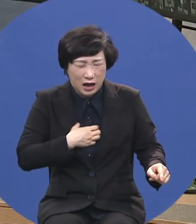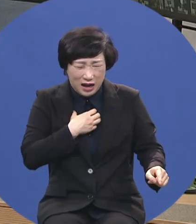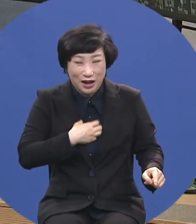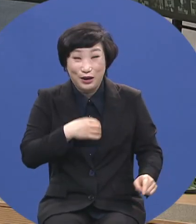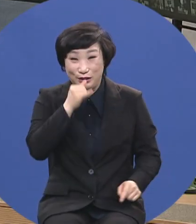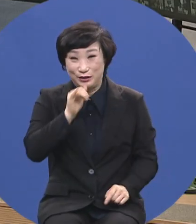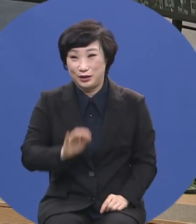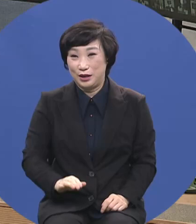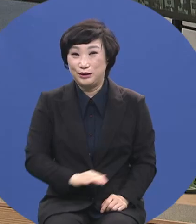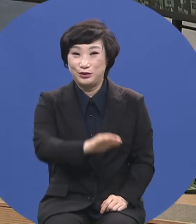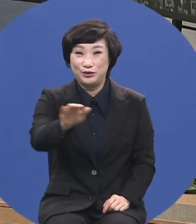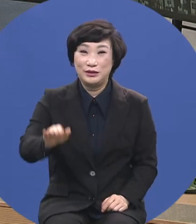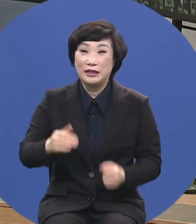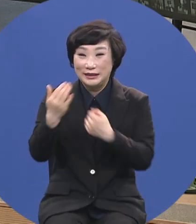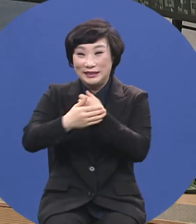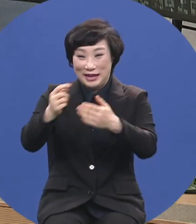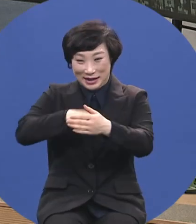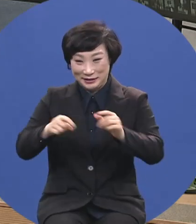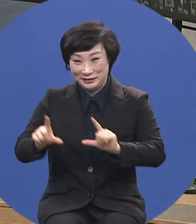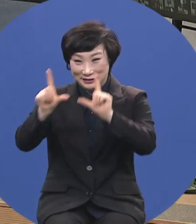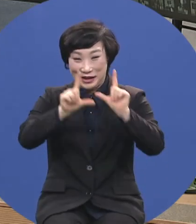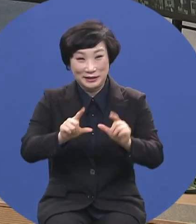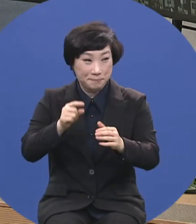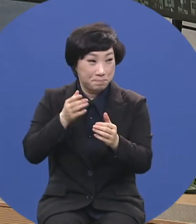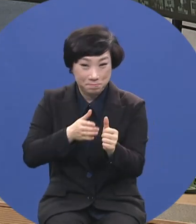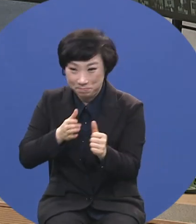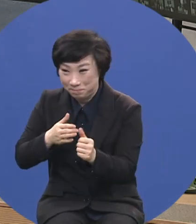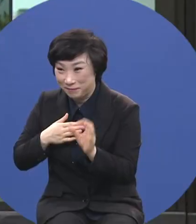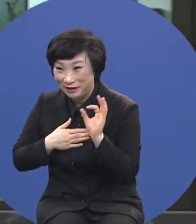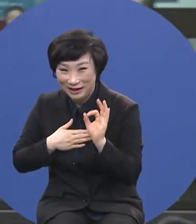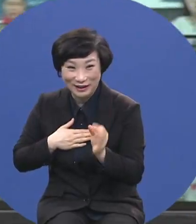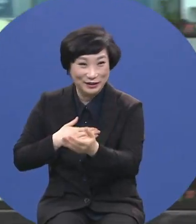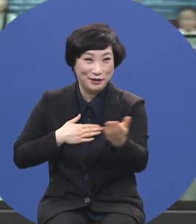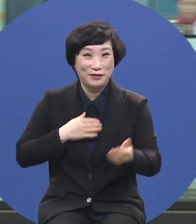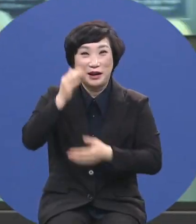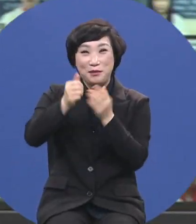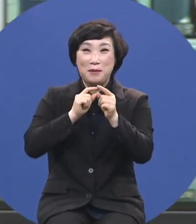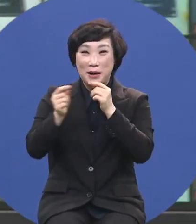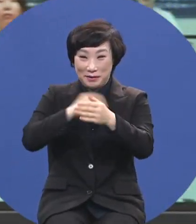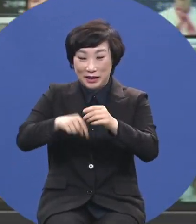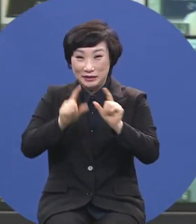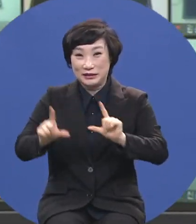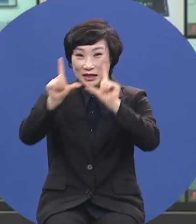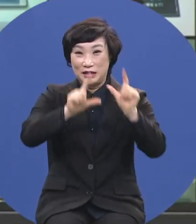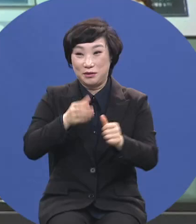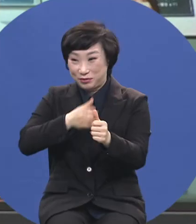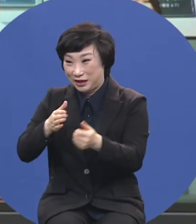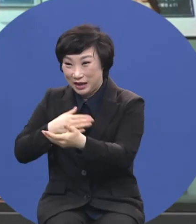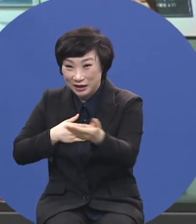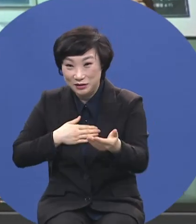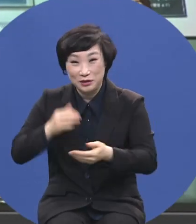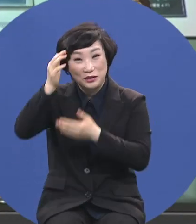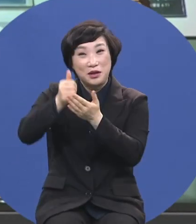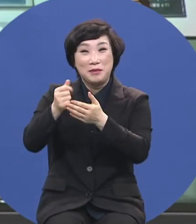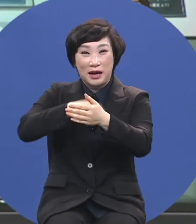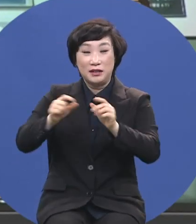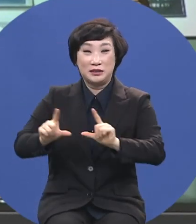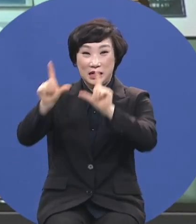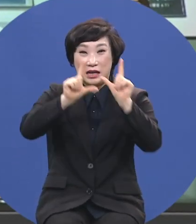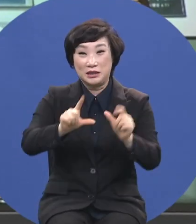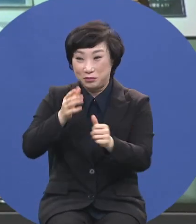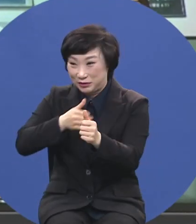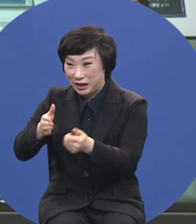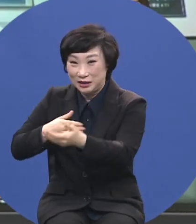그러니까 우리는 은혜 안에서 살자 이 말이에요. 말씀 안에서 살자 이 말이에요. 성령 안에서 살자는